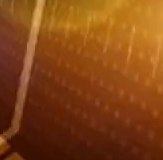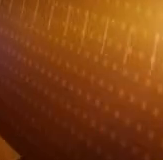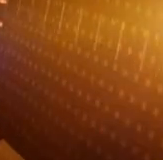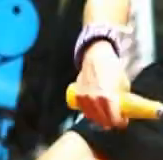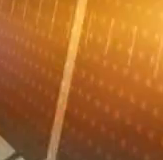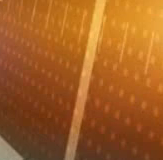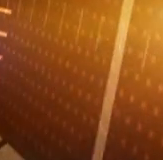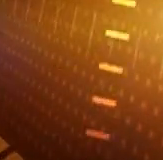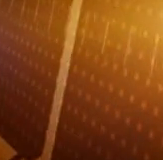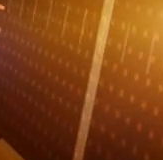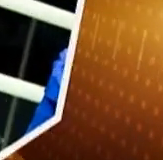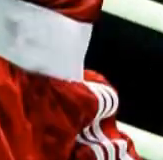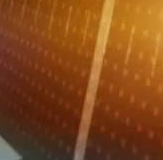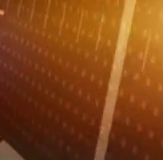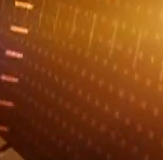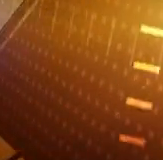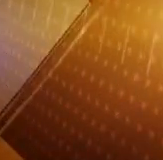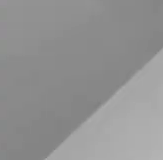pesakit